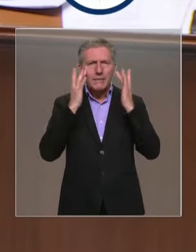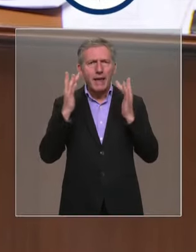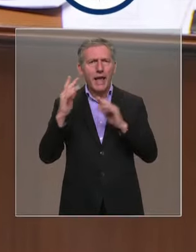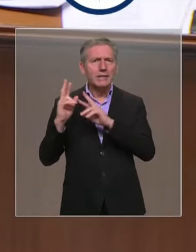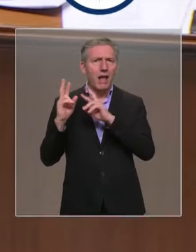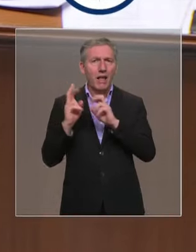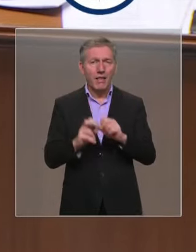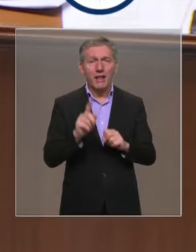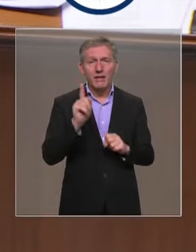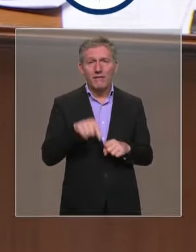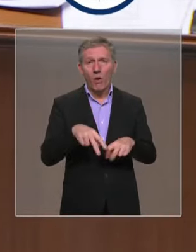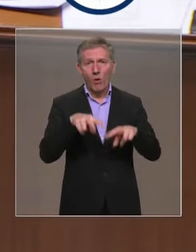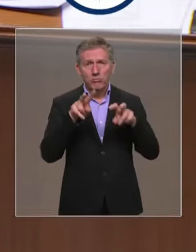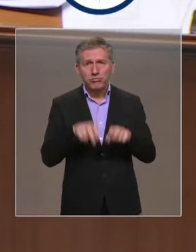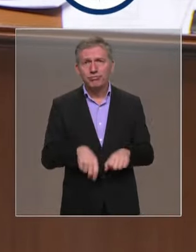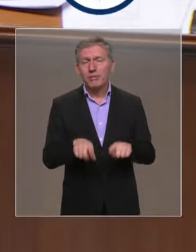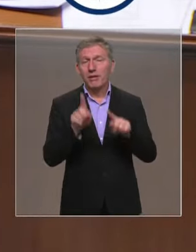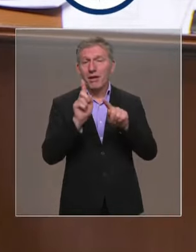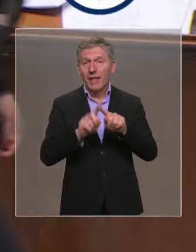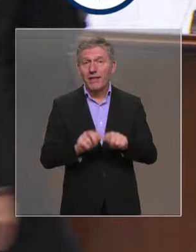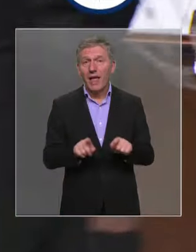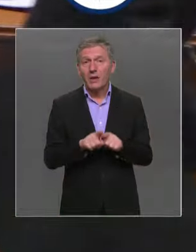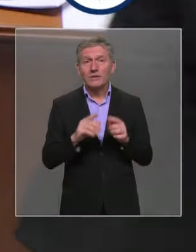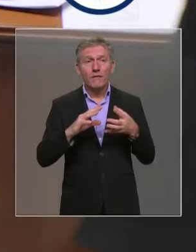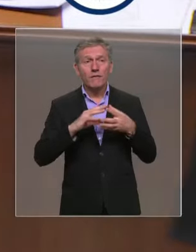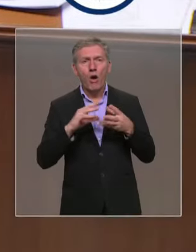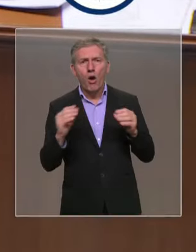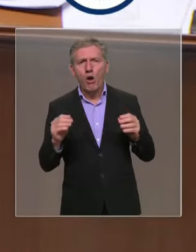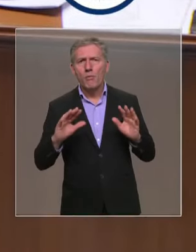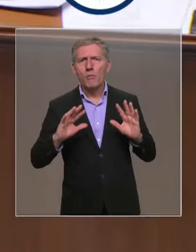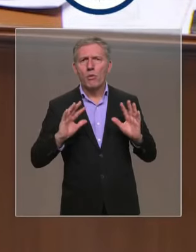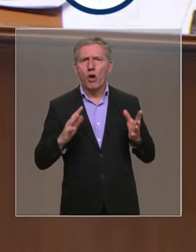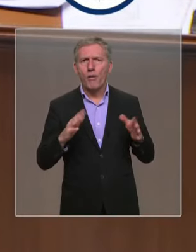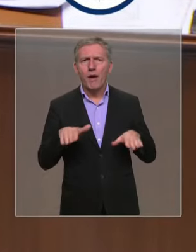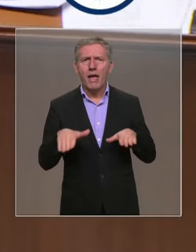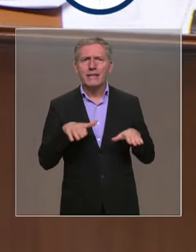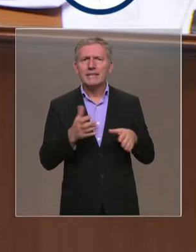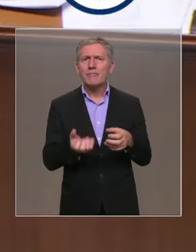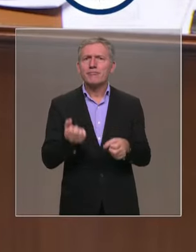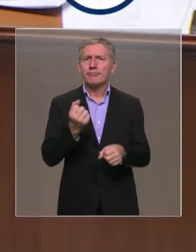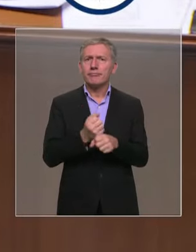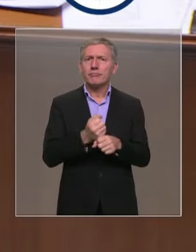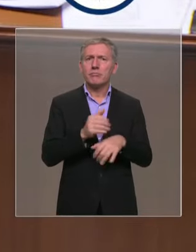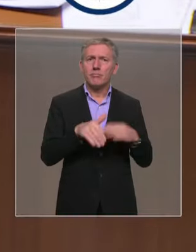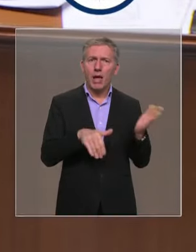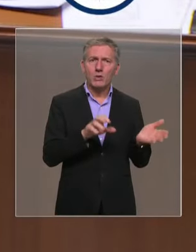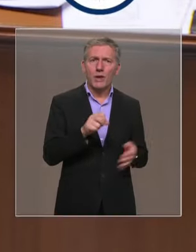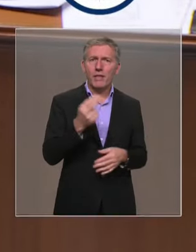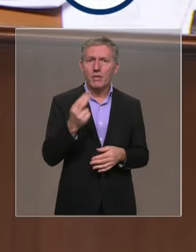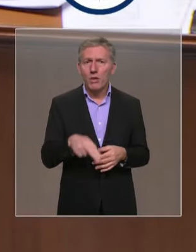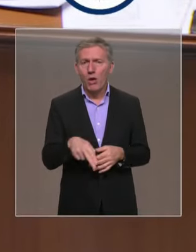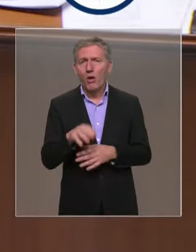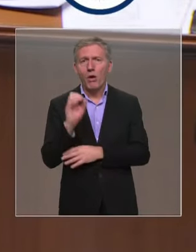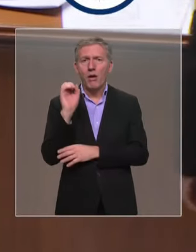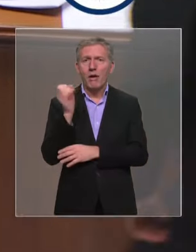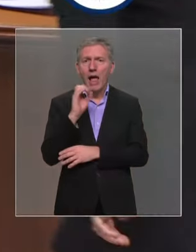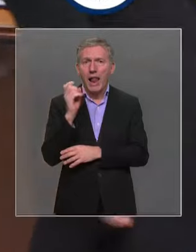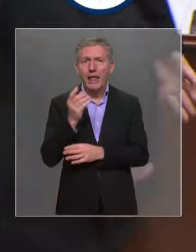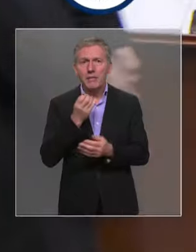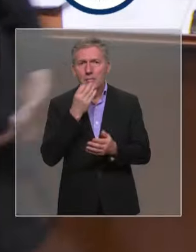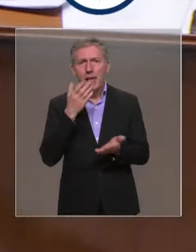aura aussi à examiner dans le détail la manière dont ces dispositifs ont fonctionné ou pas, dont les alertes sont passées ou